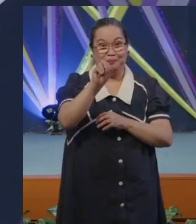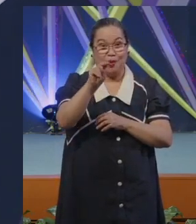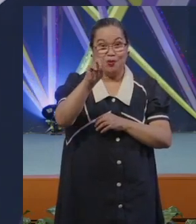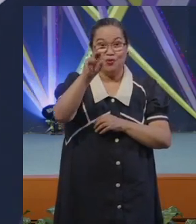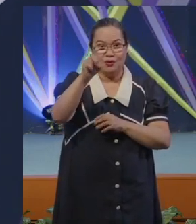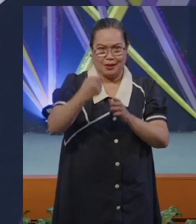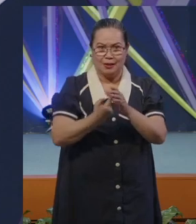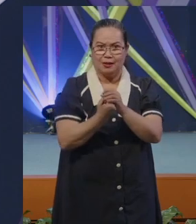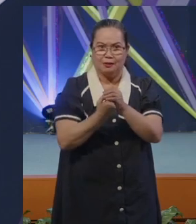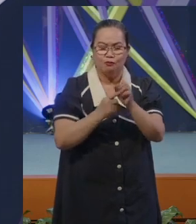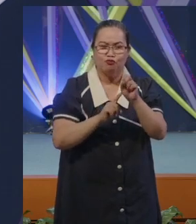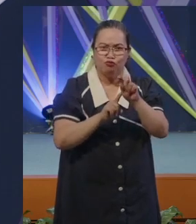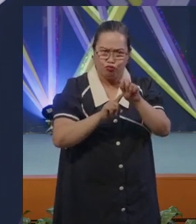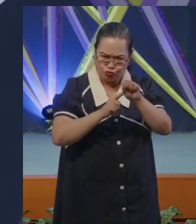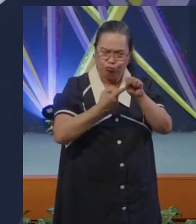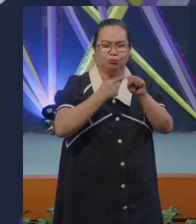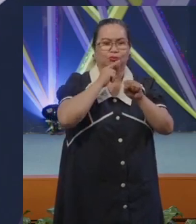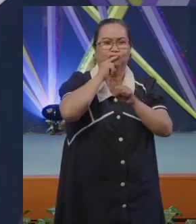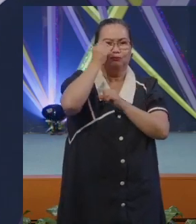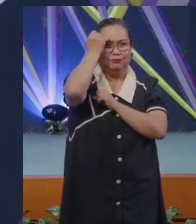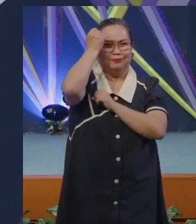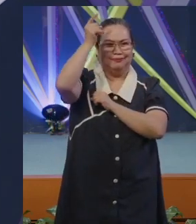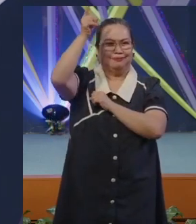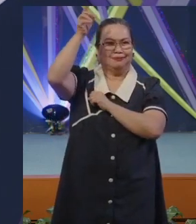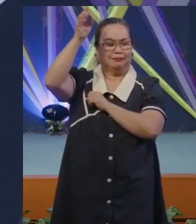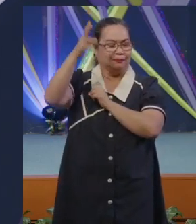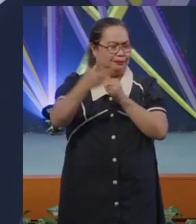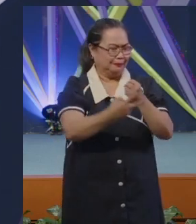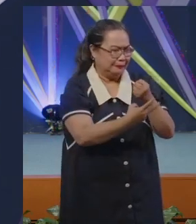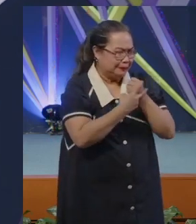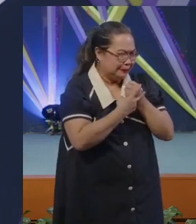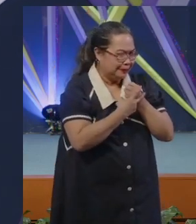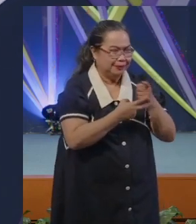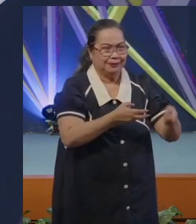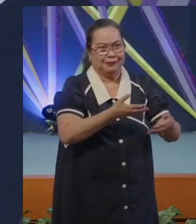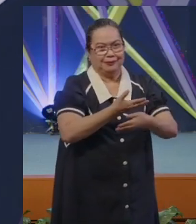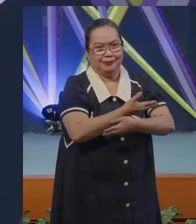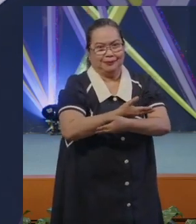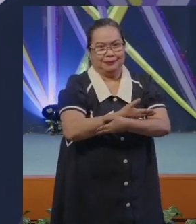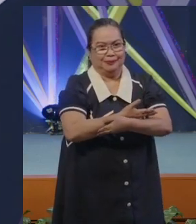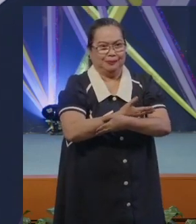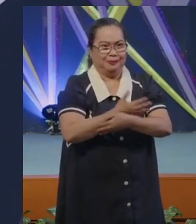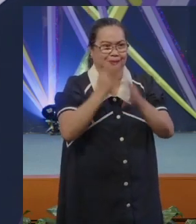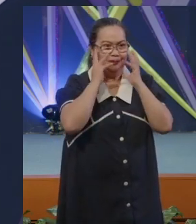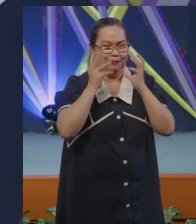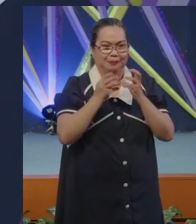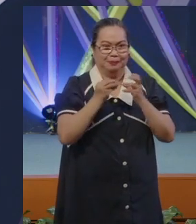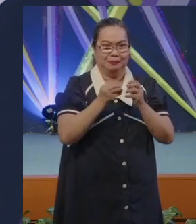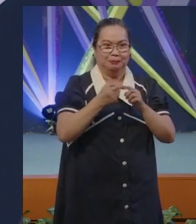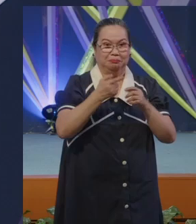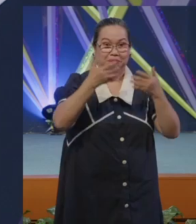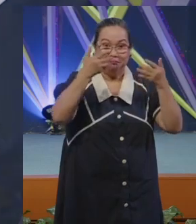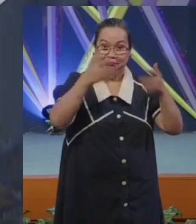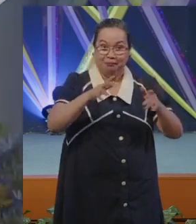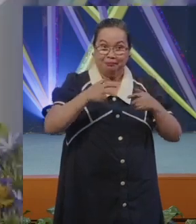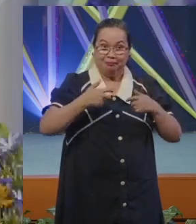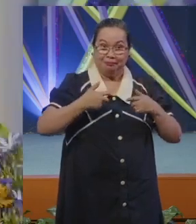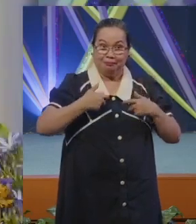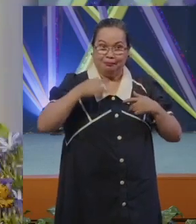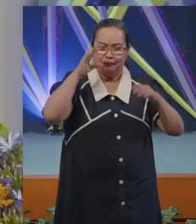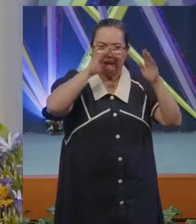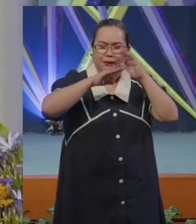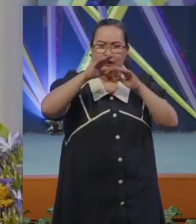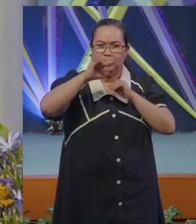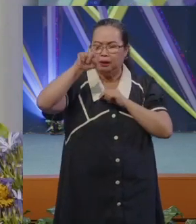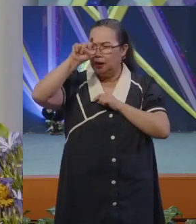natin na pambihira ang kanyang buhay. Tinawag siya pa ng Panginoon sa Exodus 3. Pagkatapos niya magkaroon ng trouble sa